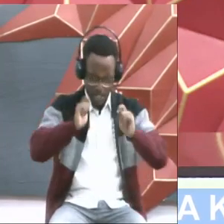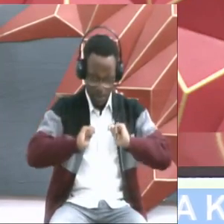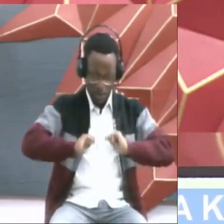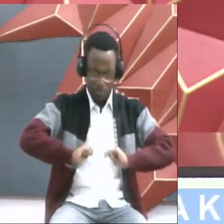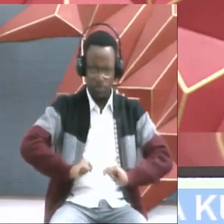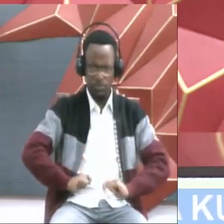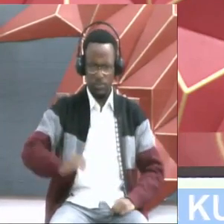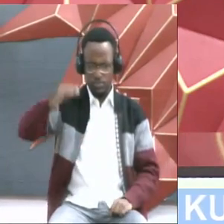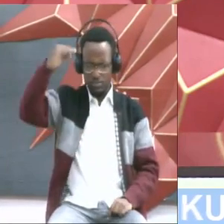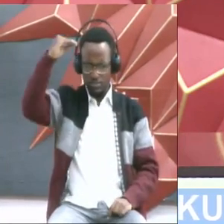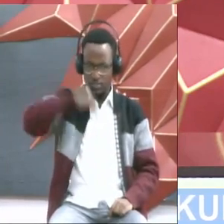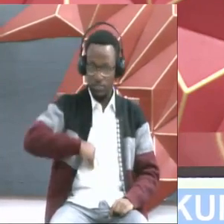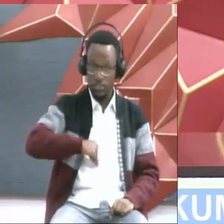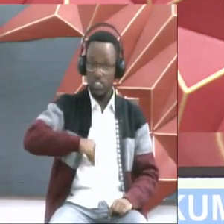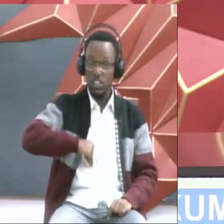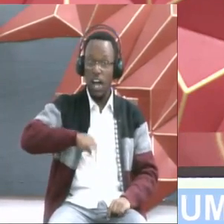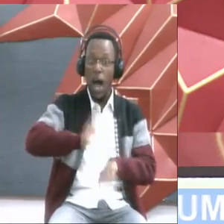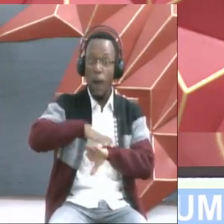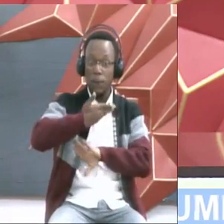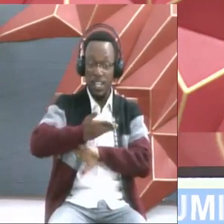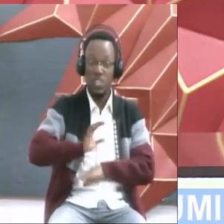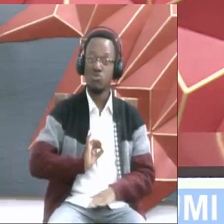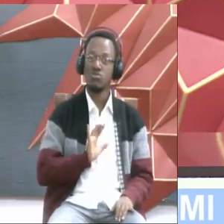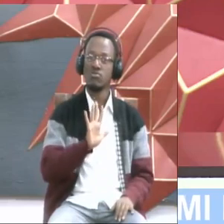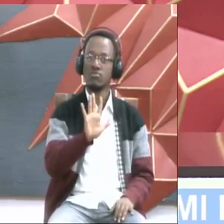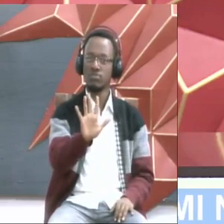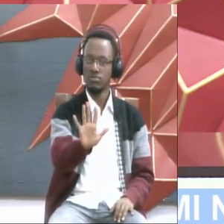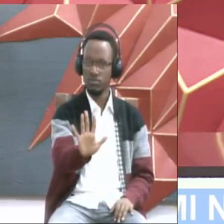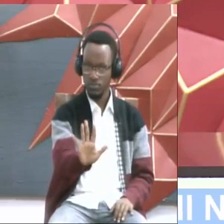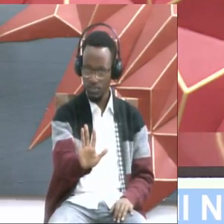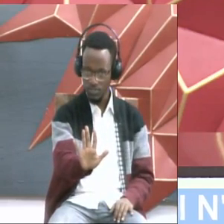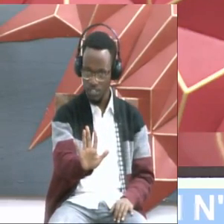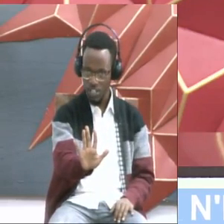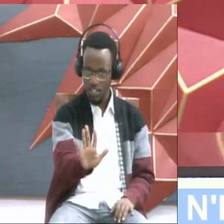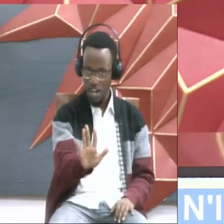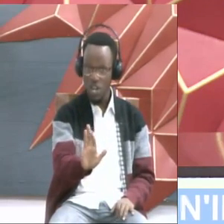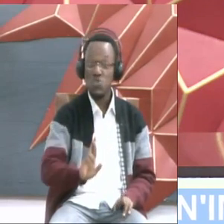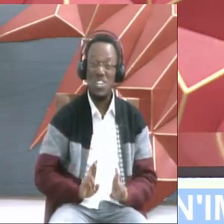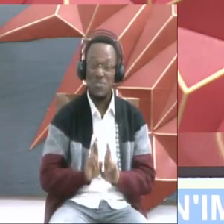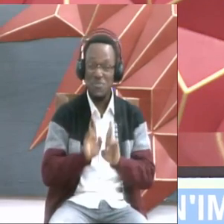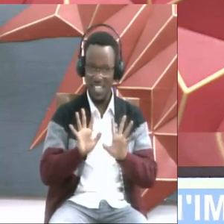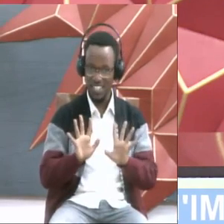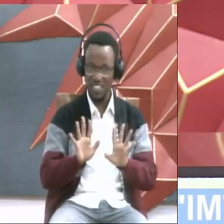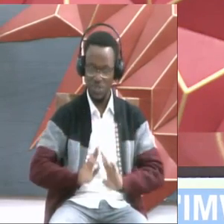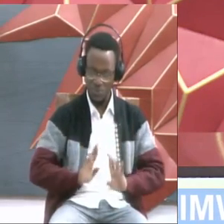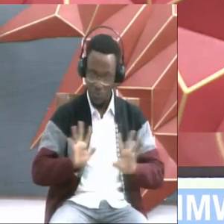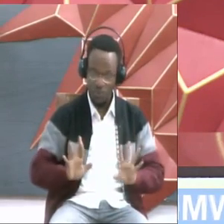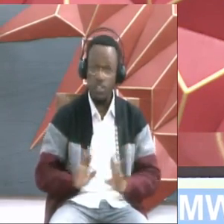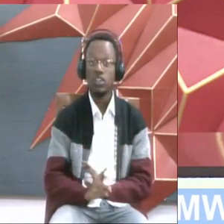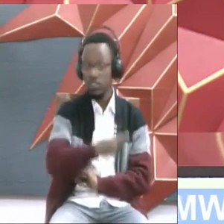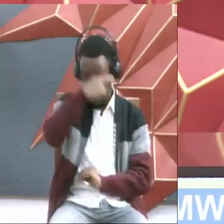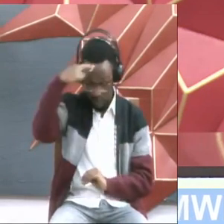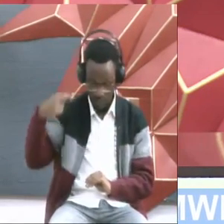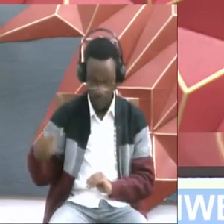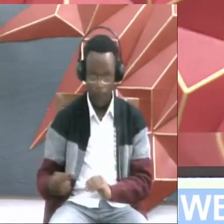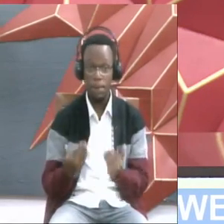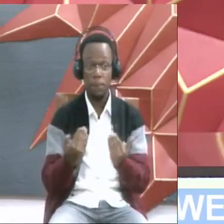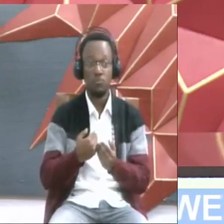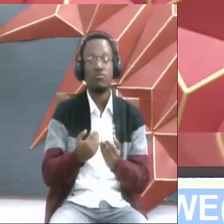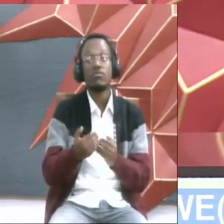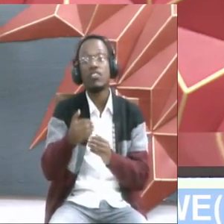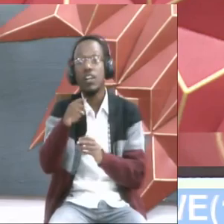abidushiremo tubigaragaze cyo bituma Frère Branham avuga ngo Imana twebwe maboko